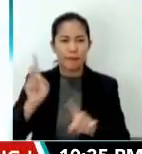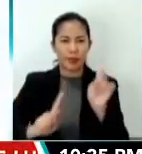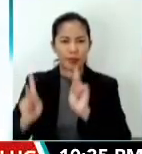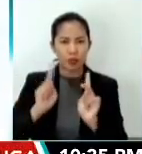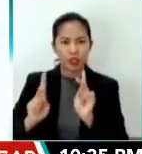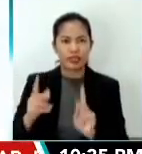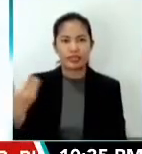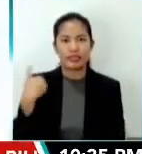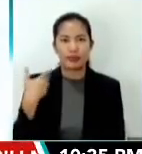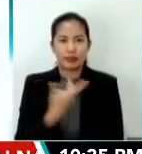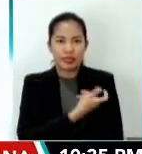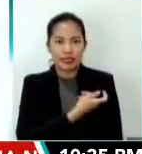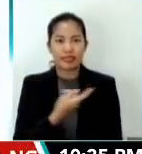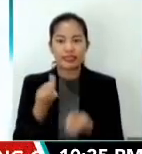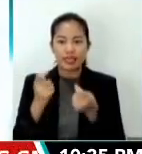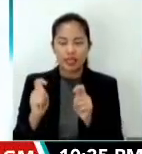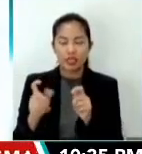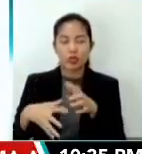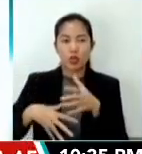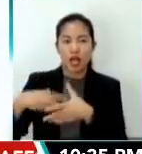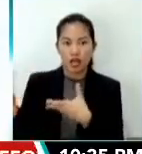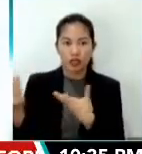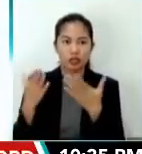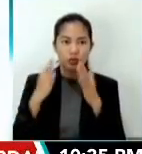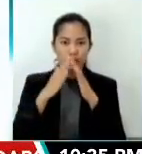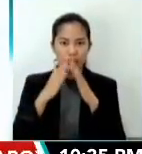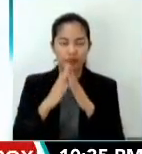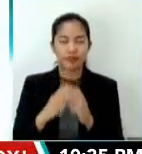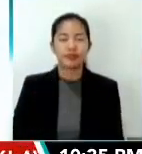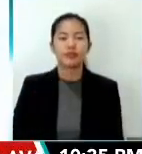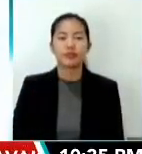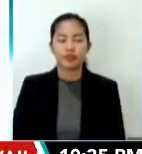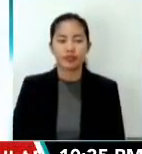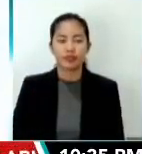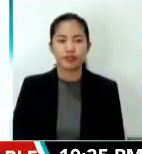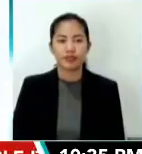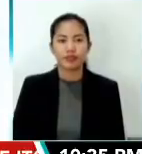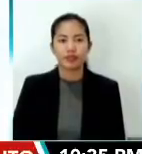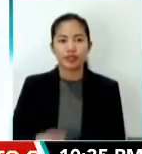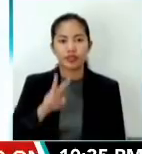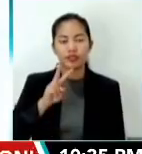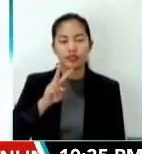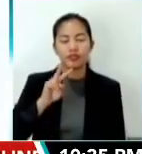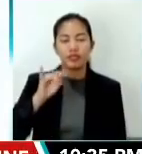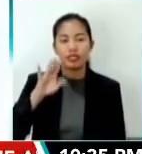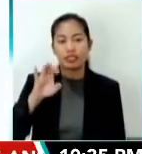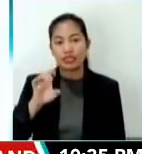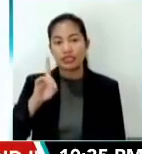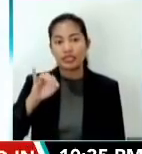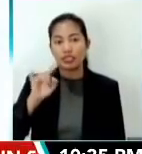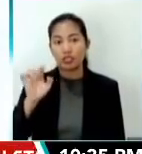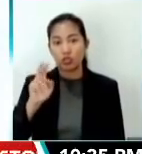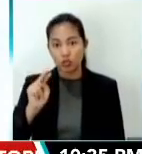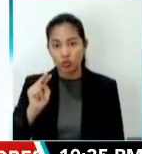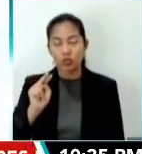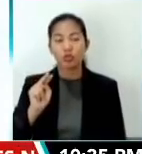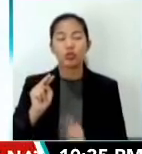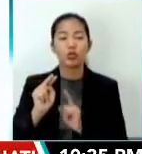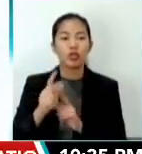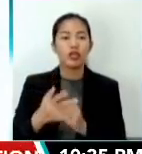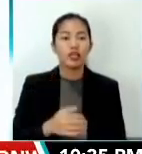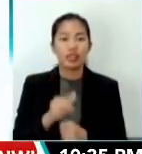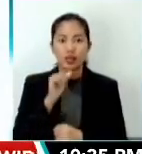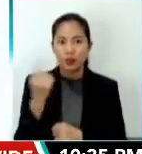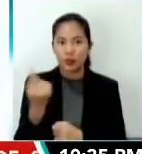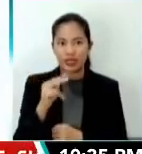bahay. Suhestyo naman ni Secretary Vince Dizon, hindi lang sa Metro Manila higpitan ang mga di bakunado, kundi sa